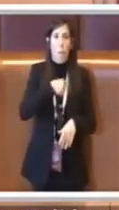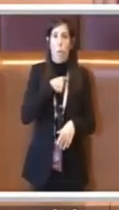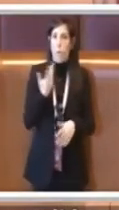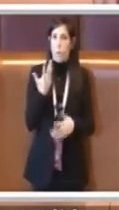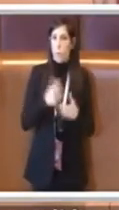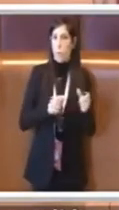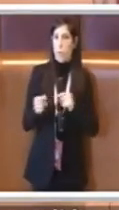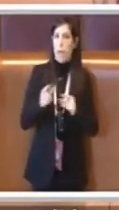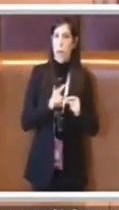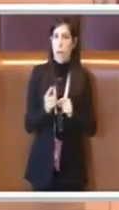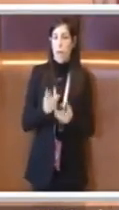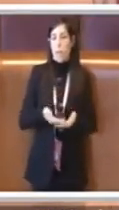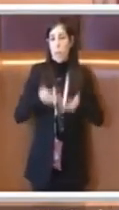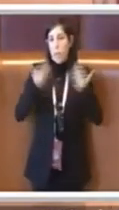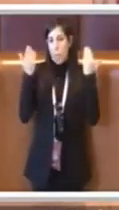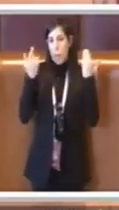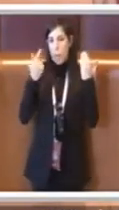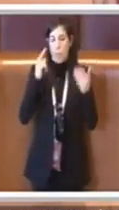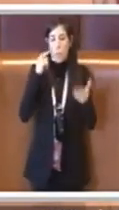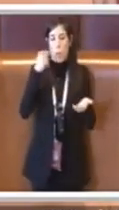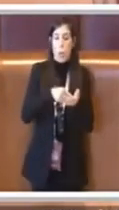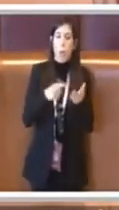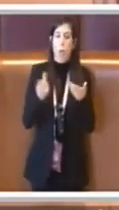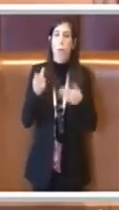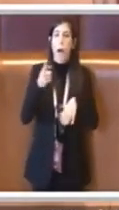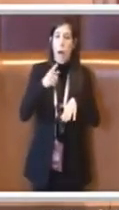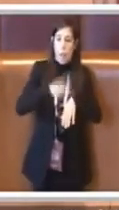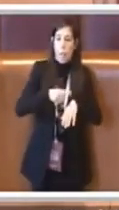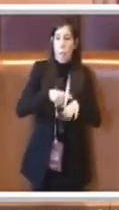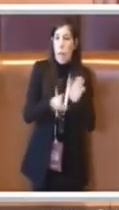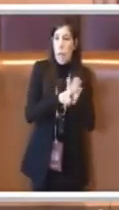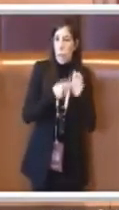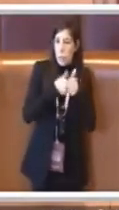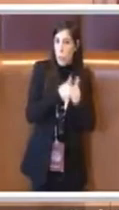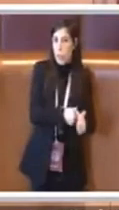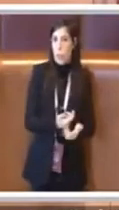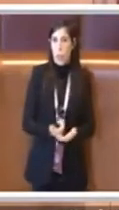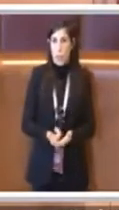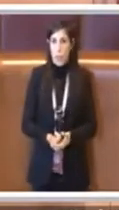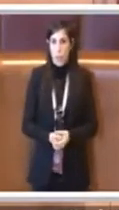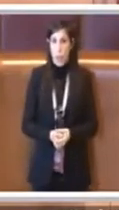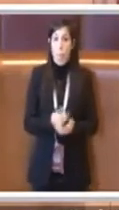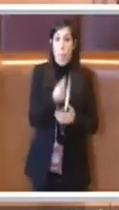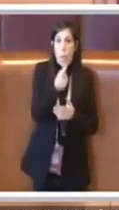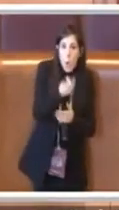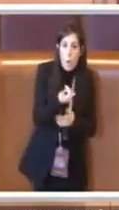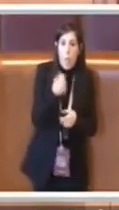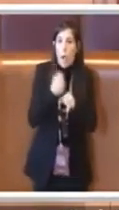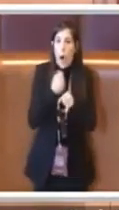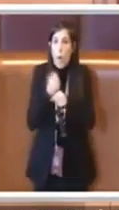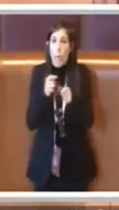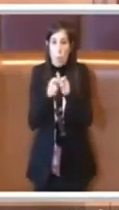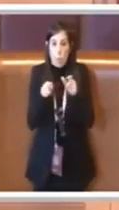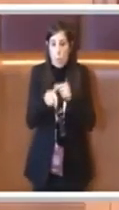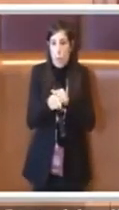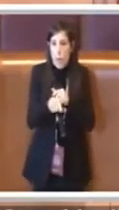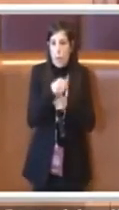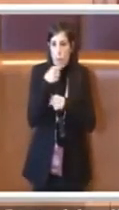bella e soprattutto importante e funzionale sia per i conti che per le opere che si vanno a realizzare nella città,